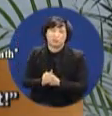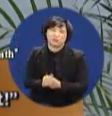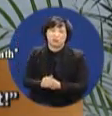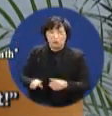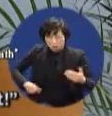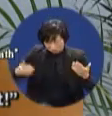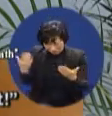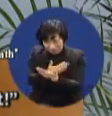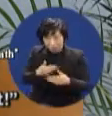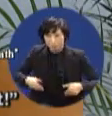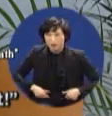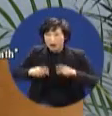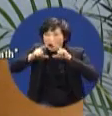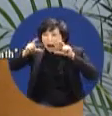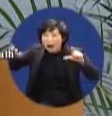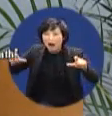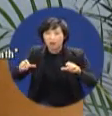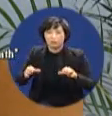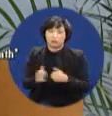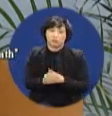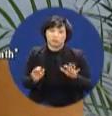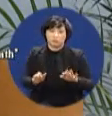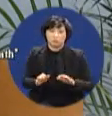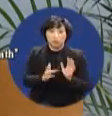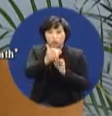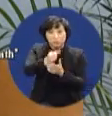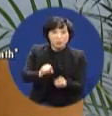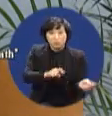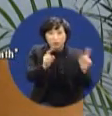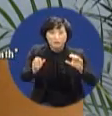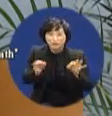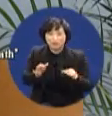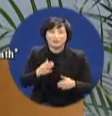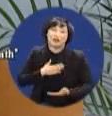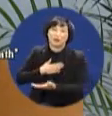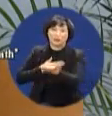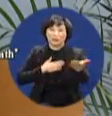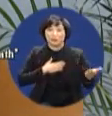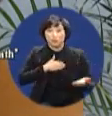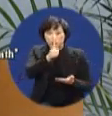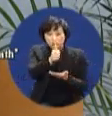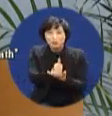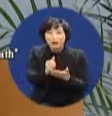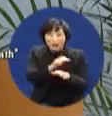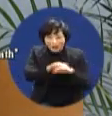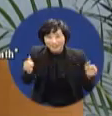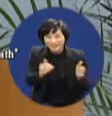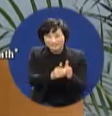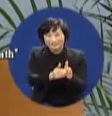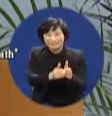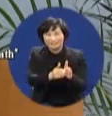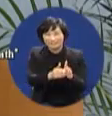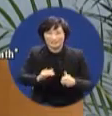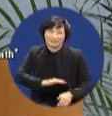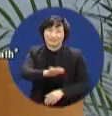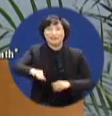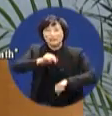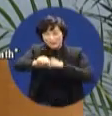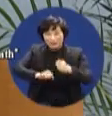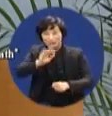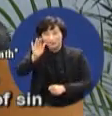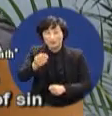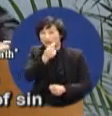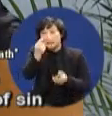받으라. 바로 그가 부활하는 순간 바로 나와 여러분들이 죄가 해결돼버렸고 우리는